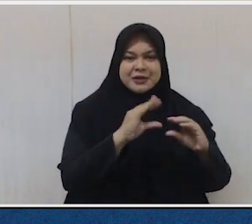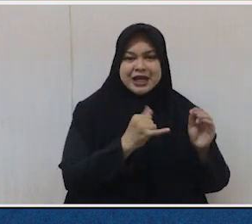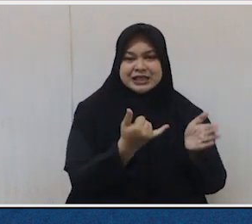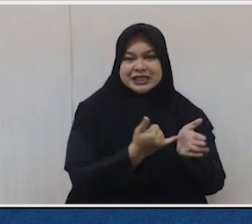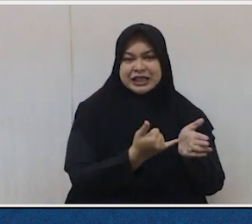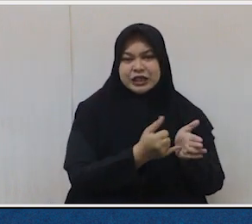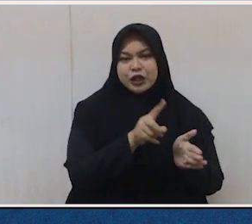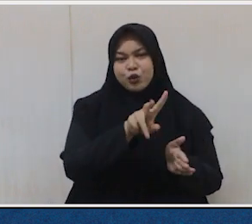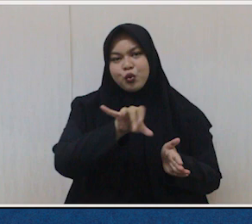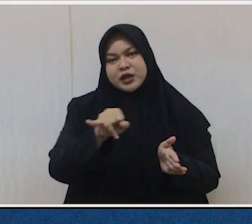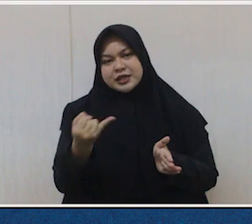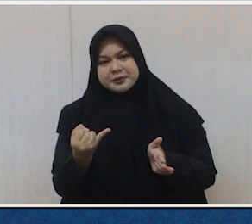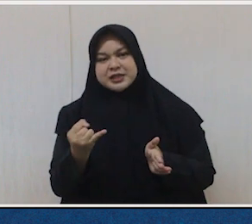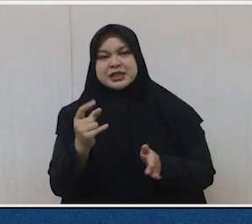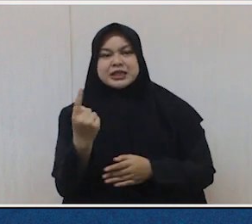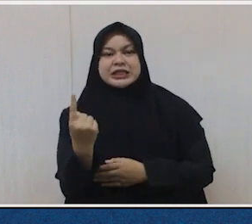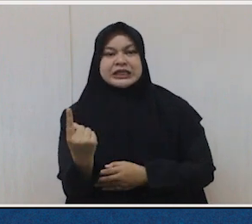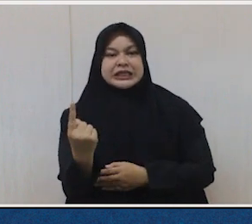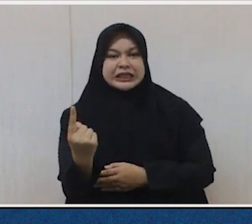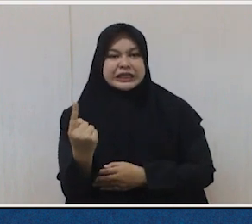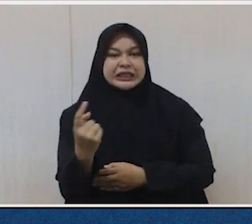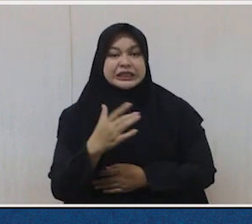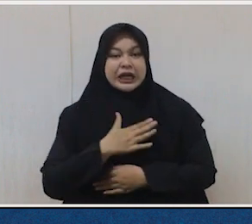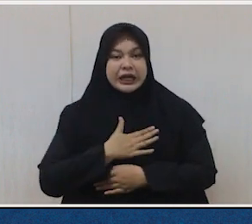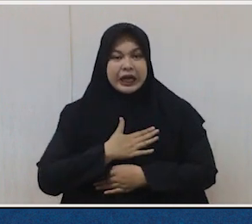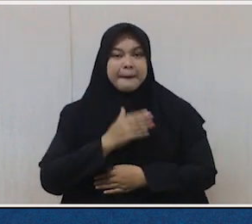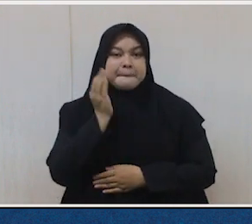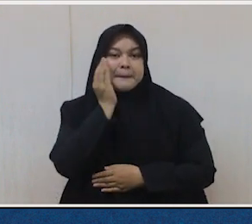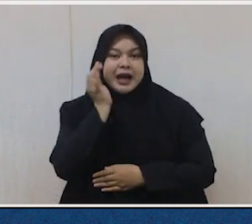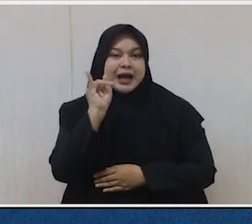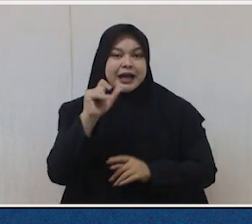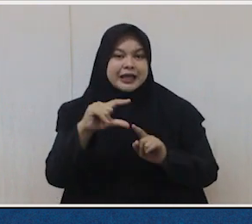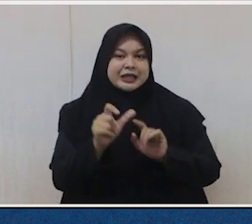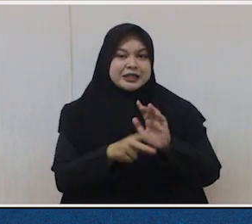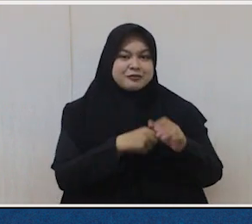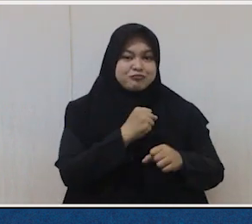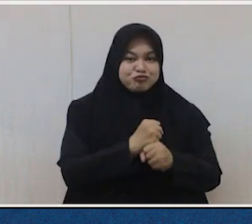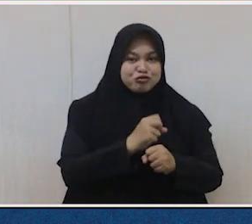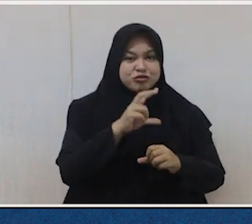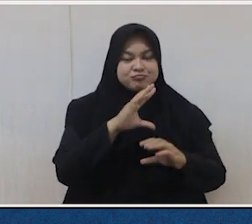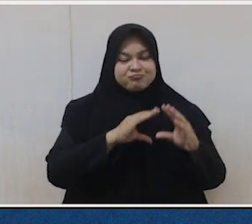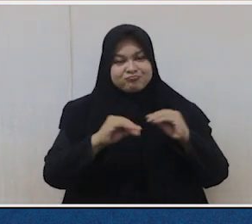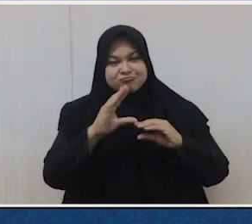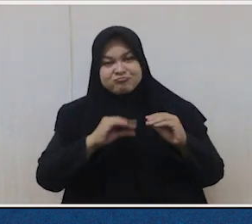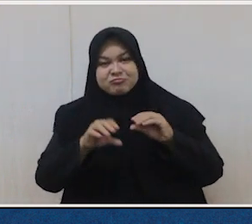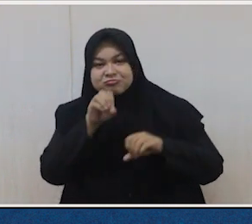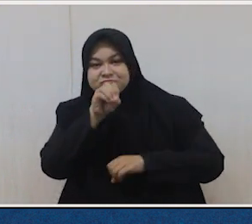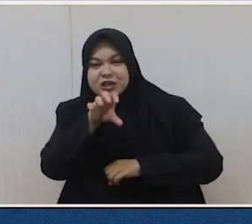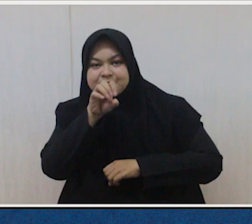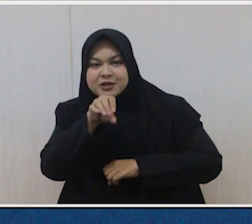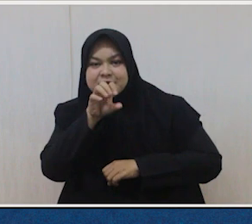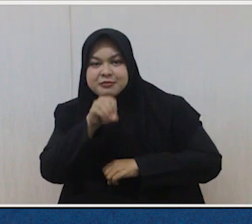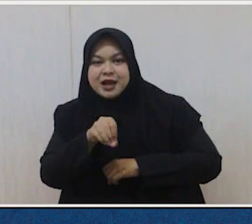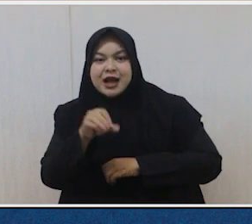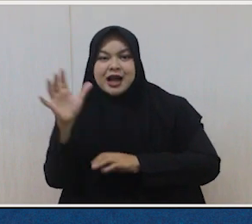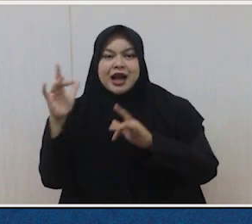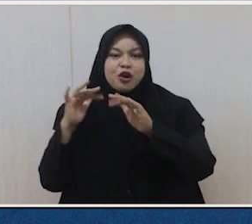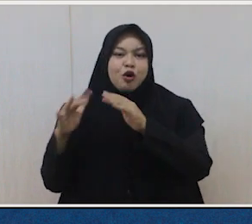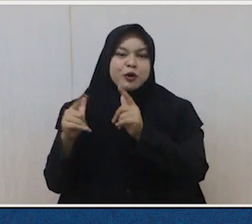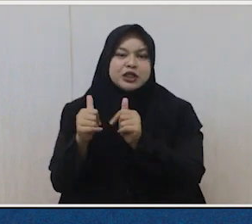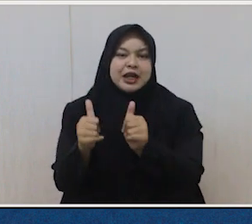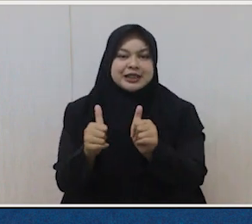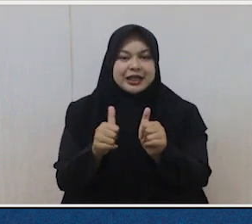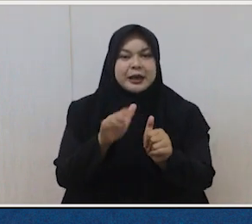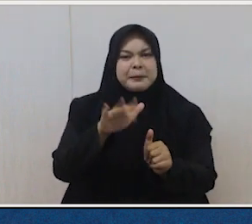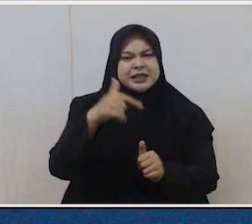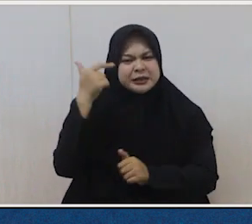saya itu harus menjelaskan apa itu akomodasi yang Lay akodasi yang layak ini masih dipikirkan